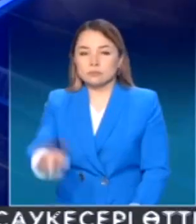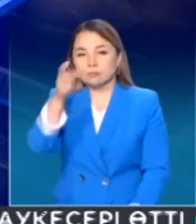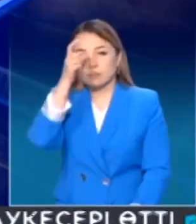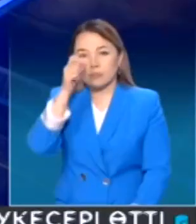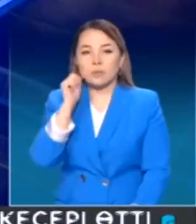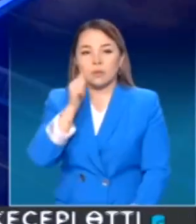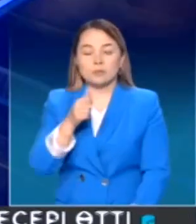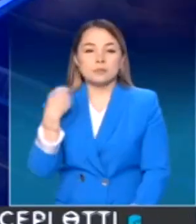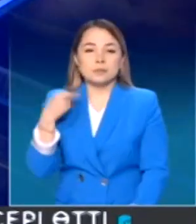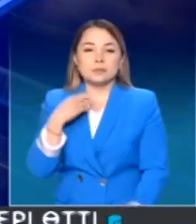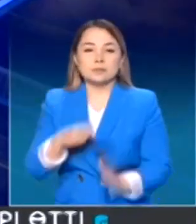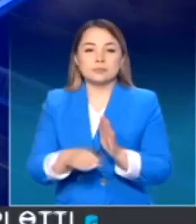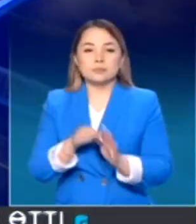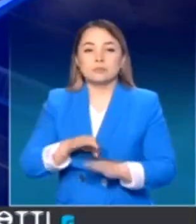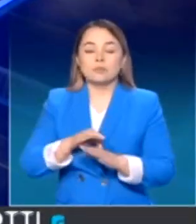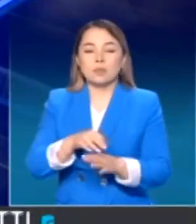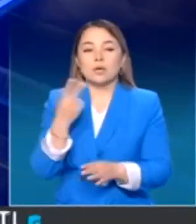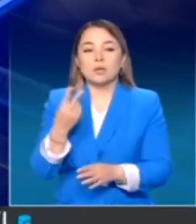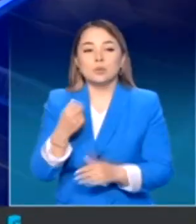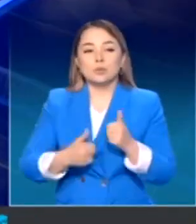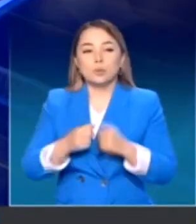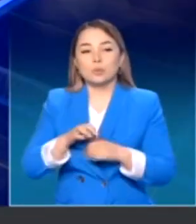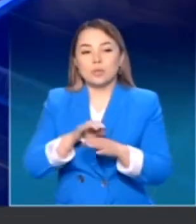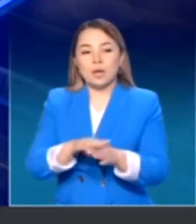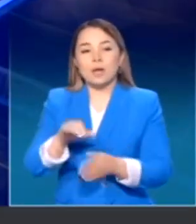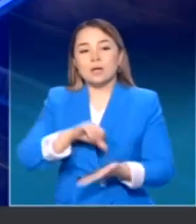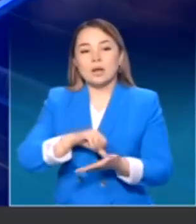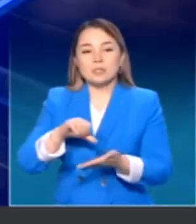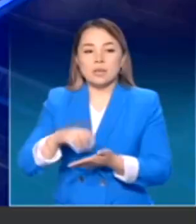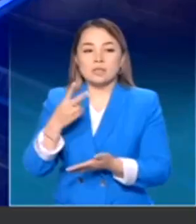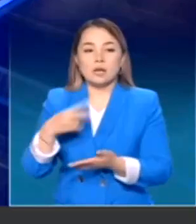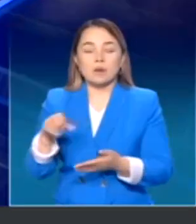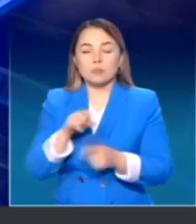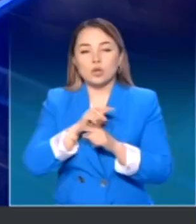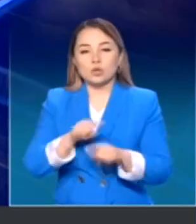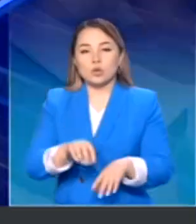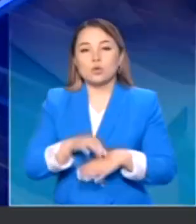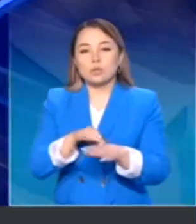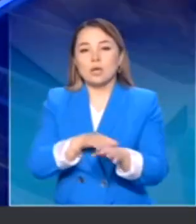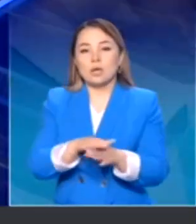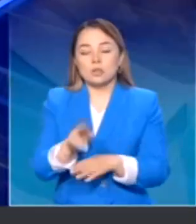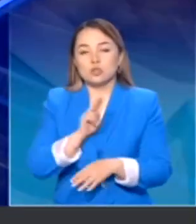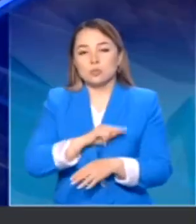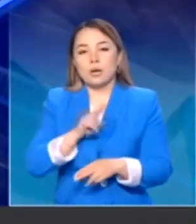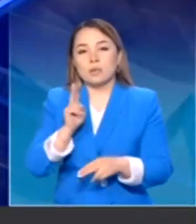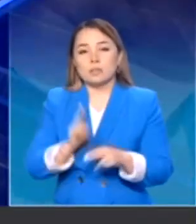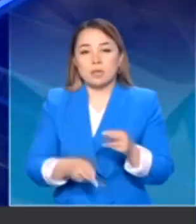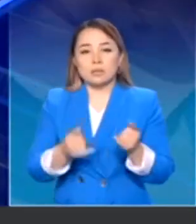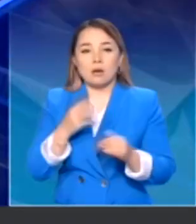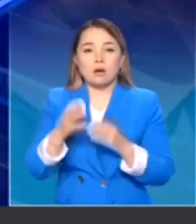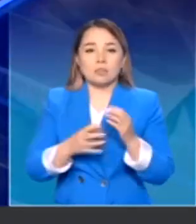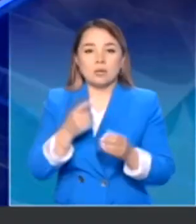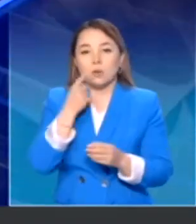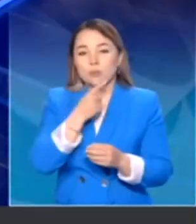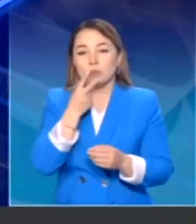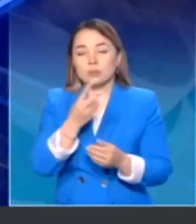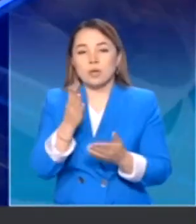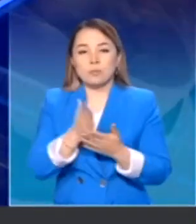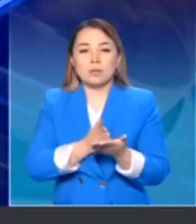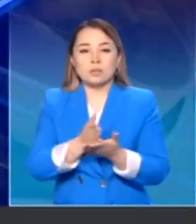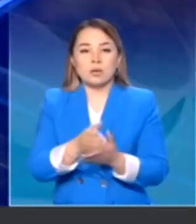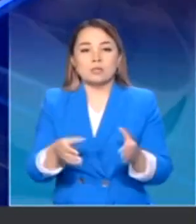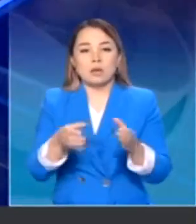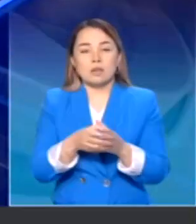Türkiye'de ertең президенттік сайлаудың екінші туры өтеді. Кандидаттар екі апталық үгіт-насихат жұмыстарын аяқтады. Әлем көз тіккен саяси